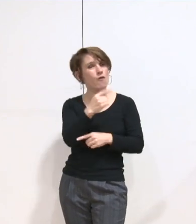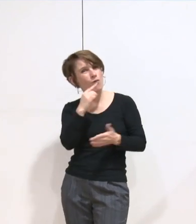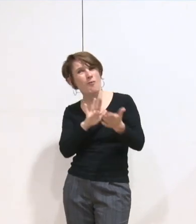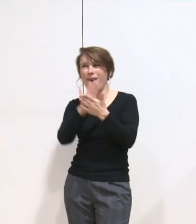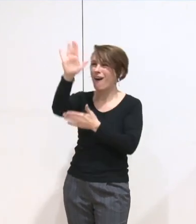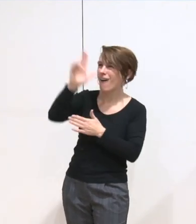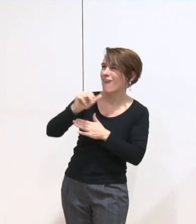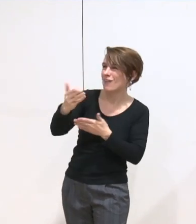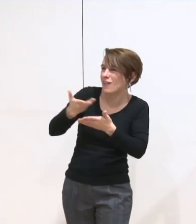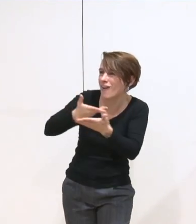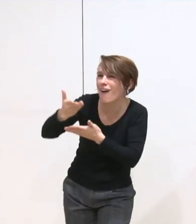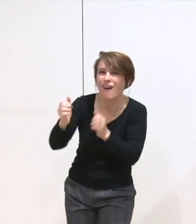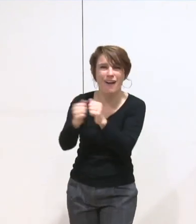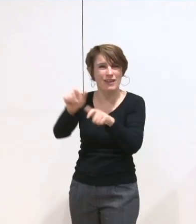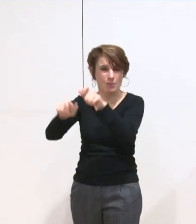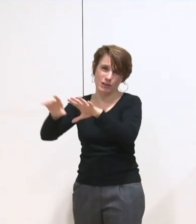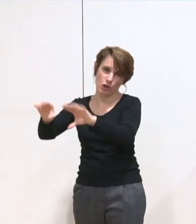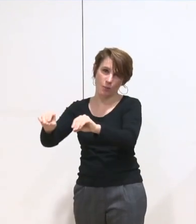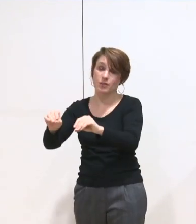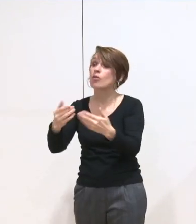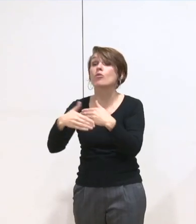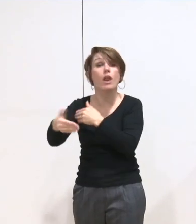les habitants. Je vous remercie, monsieur le maire.